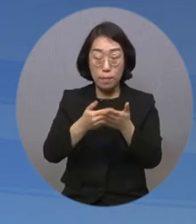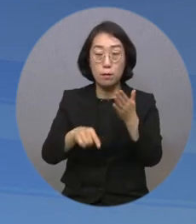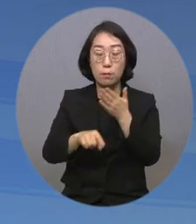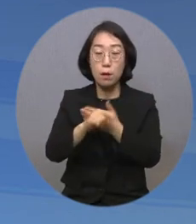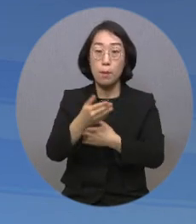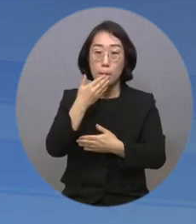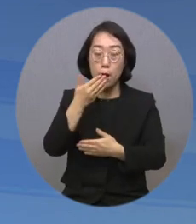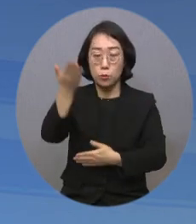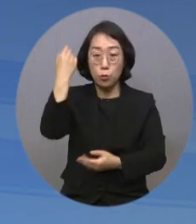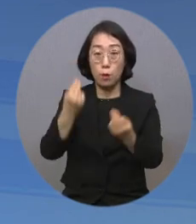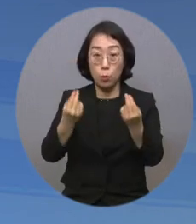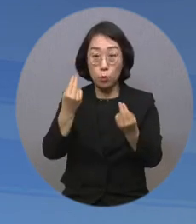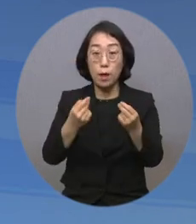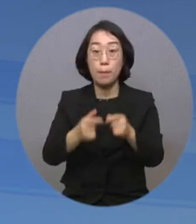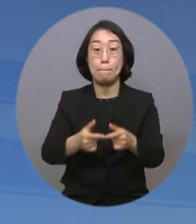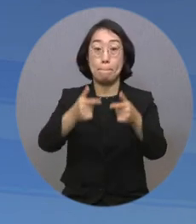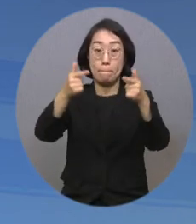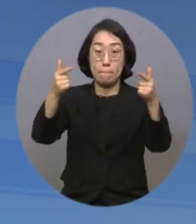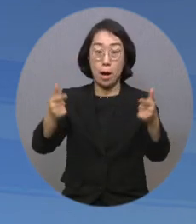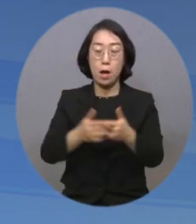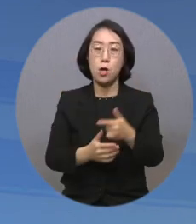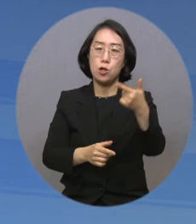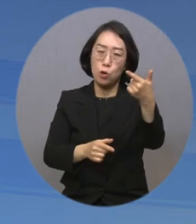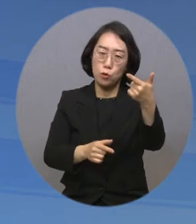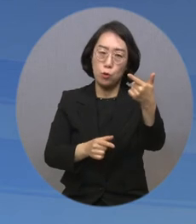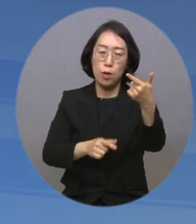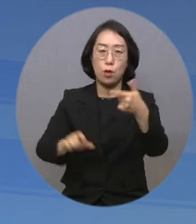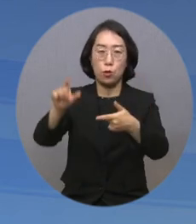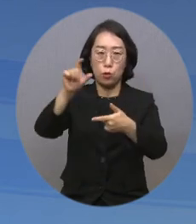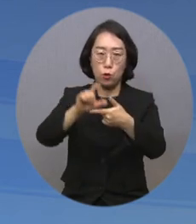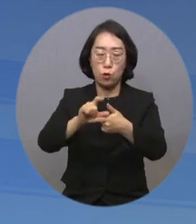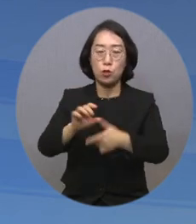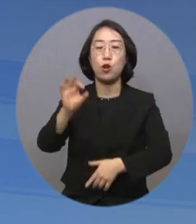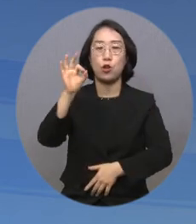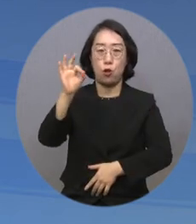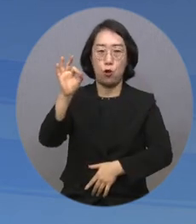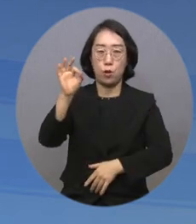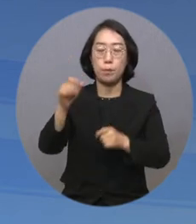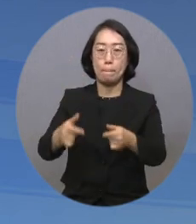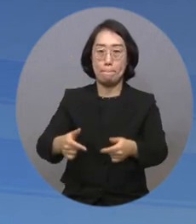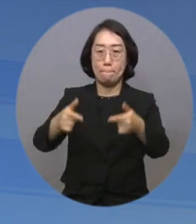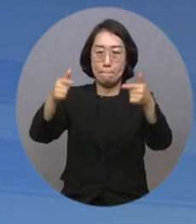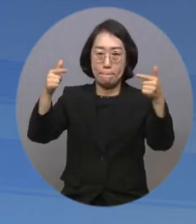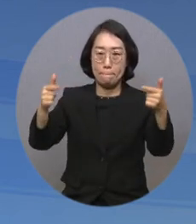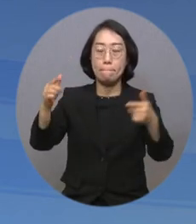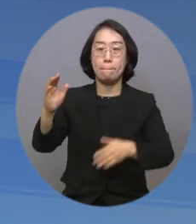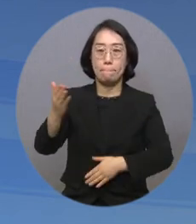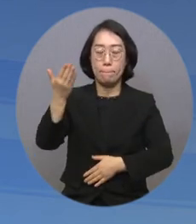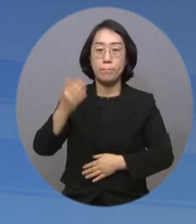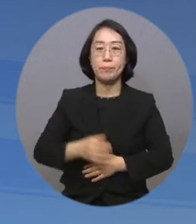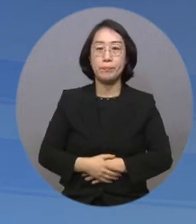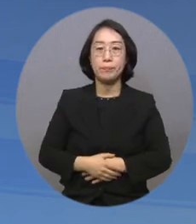가능한 장애진단서 발급 범위를 6개 장애 유형에서 10개 장애 유형으로 확대합니다.